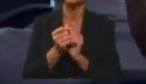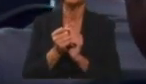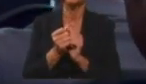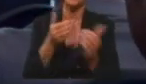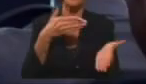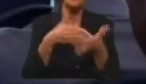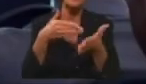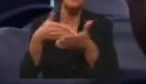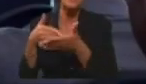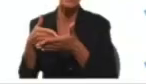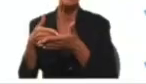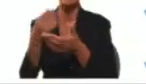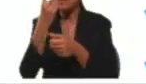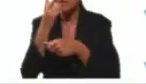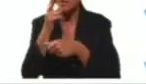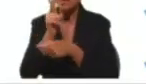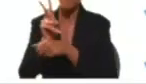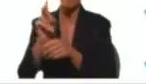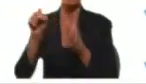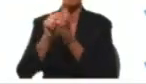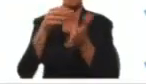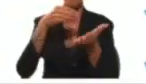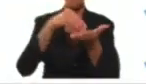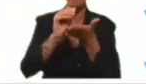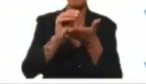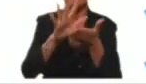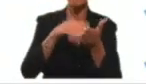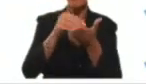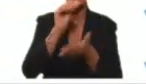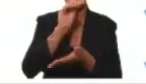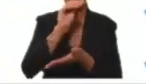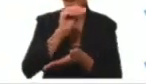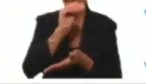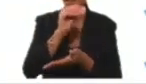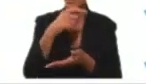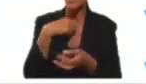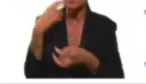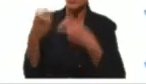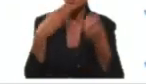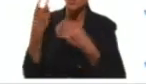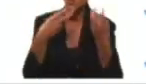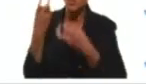czy też bariera związana z zaufaniem do kanałów płatności. My tutaj czasami sobie po godzinach przeszukujemy fora